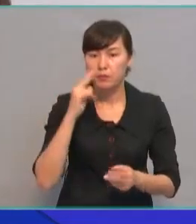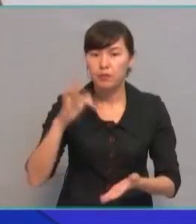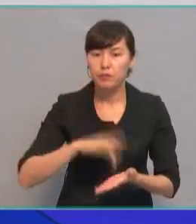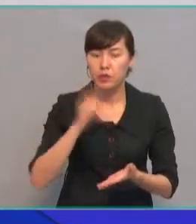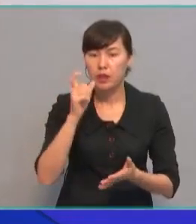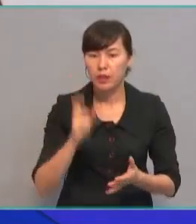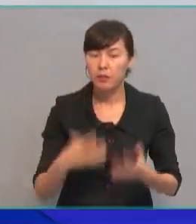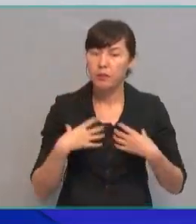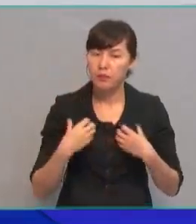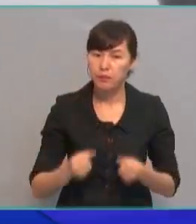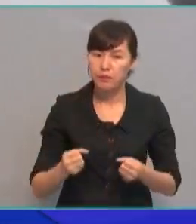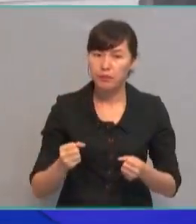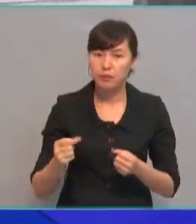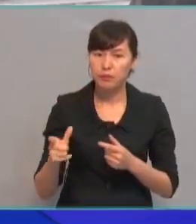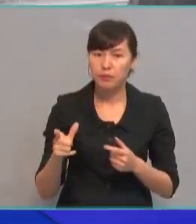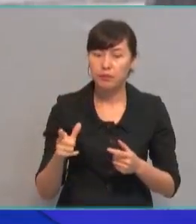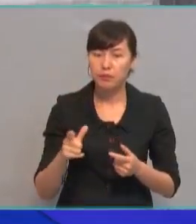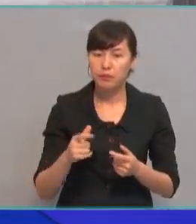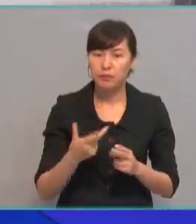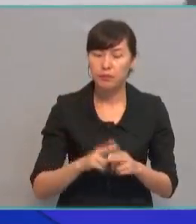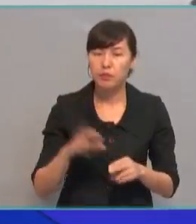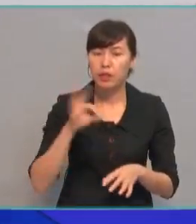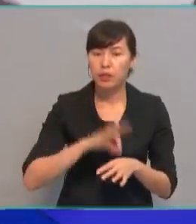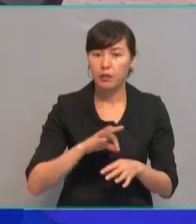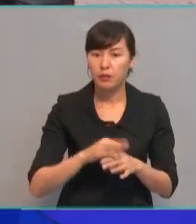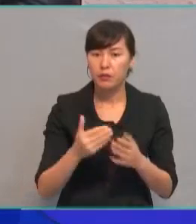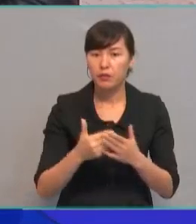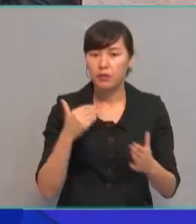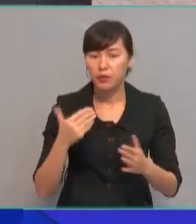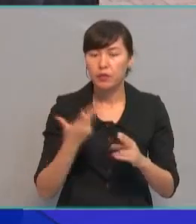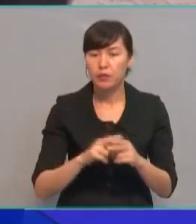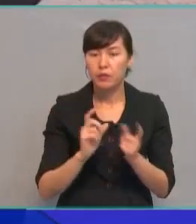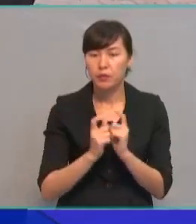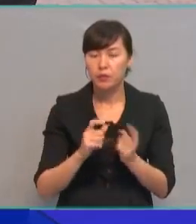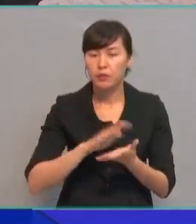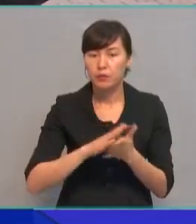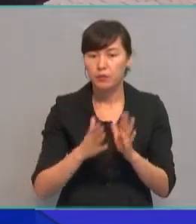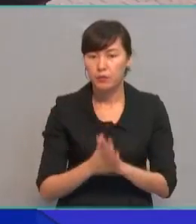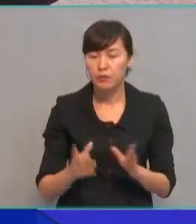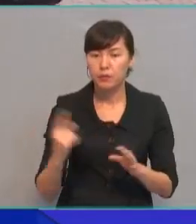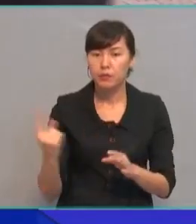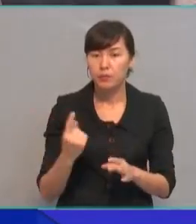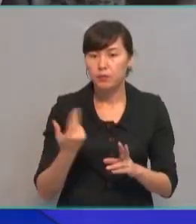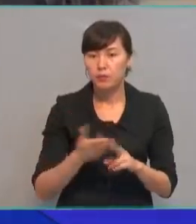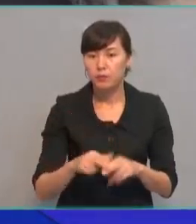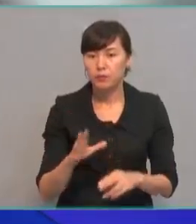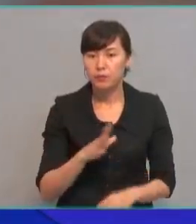мегаполис тұрғындарының денсаулығына жасалып отырған жағдай. Аты жаман індетті алдын алып, онымен күресудің де бірден